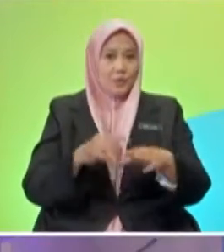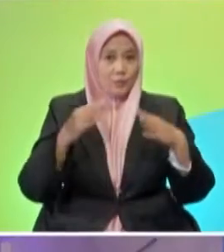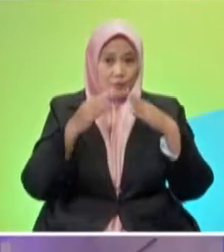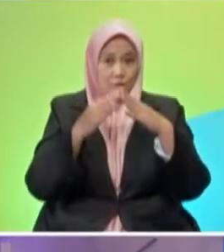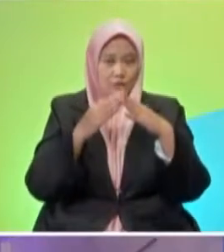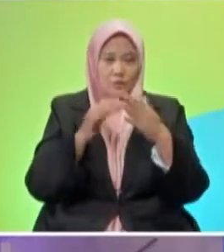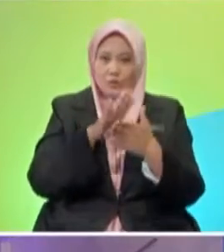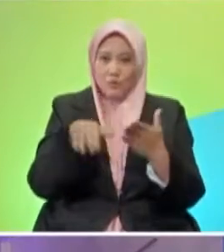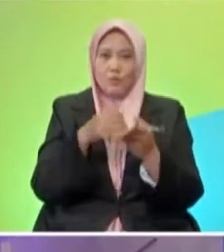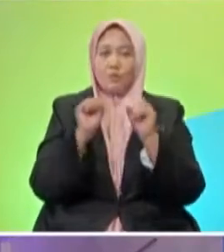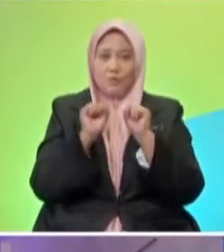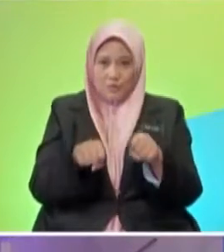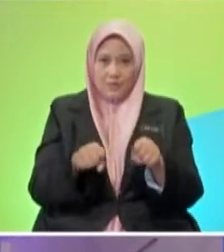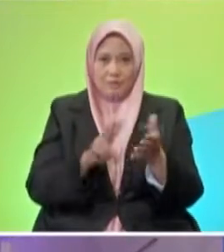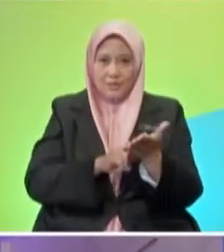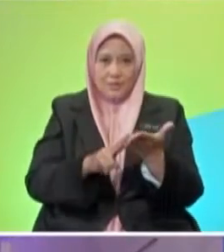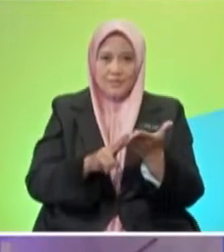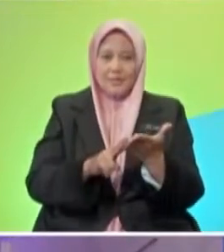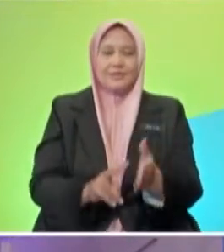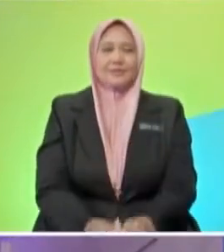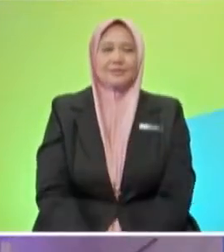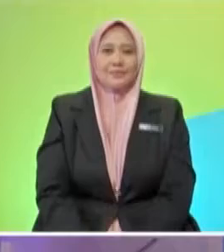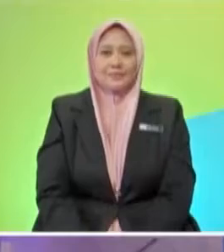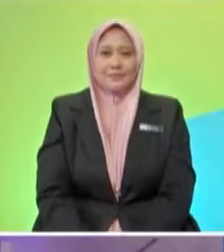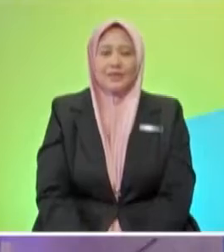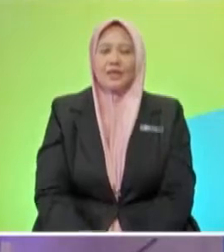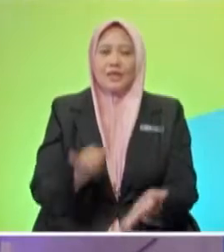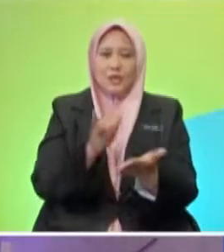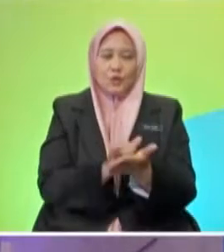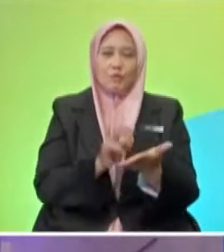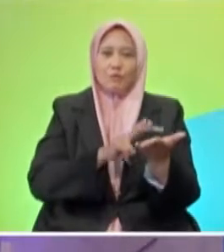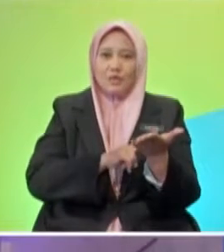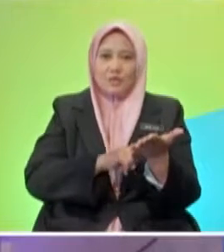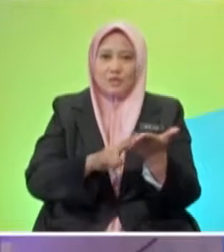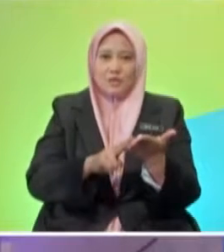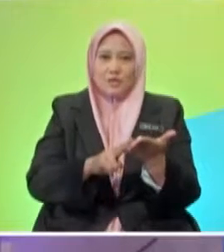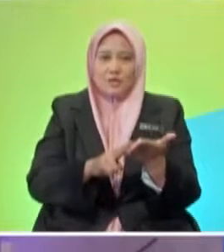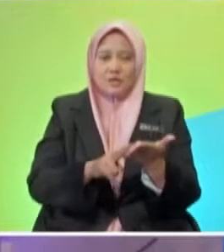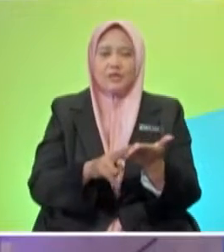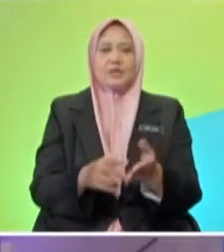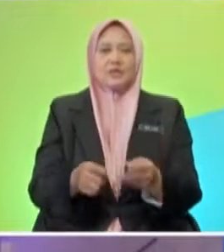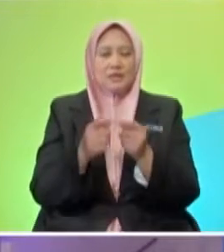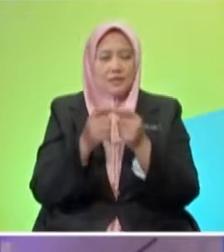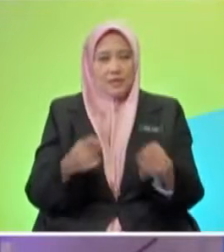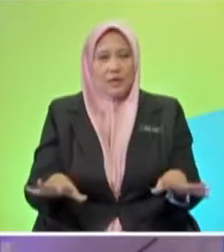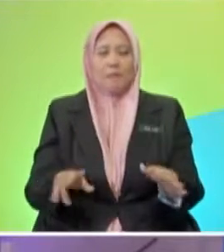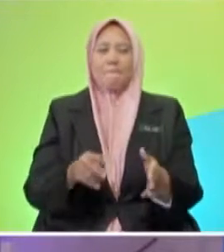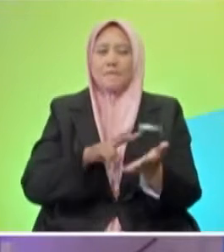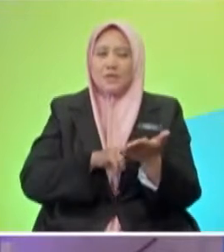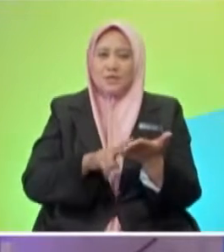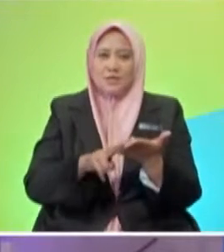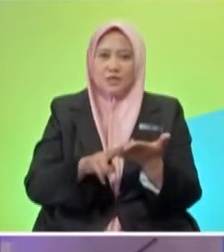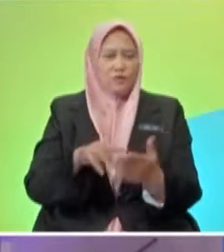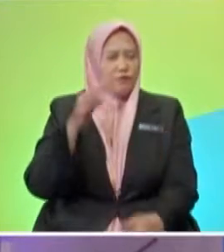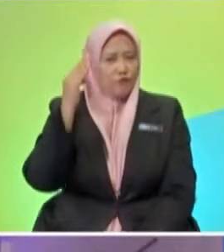membaca selancar agar itu tadi aha itu bacaan setelah kita bacot tidak faham petikan ini dan